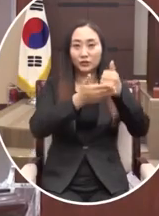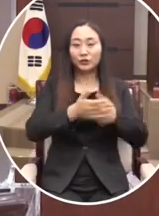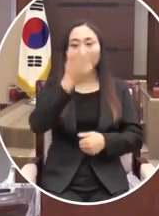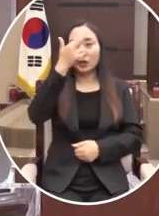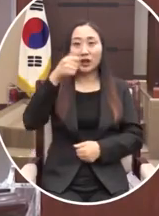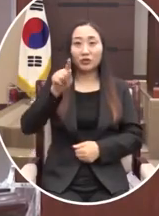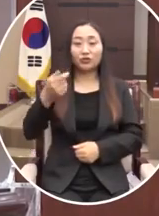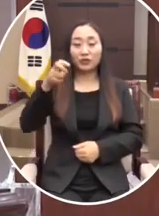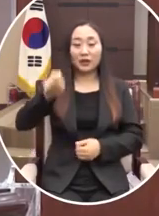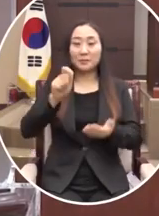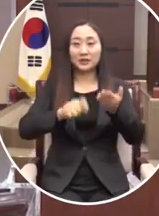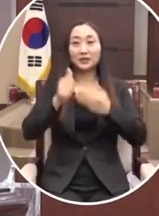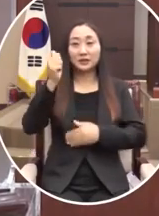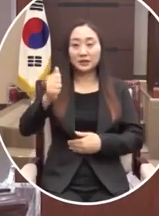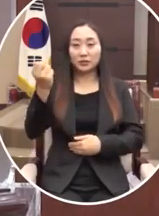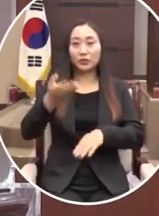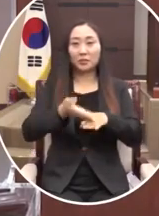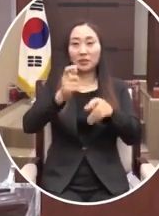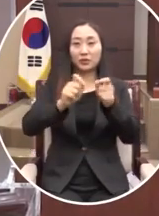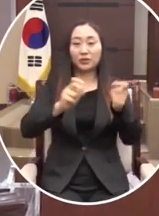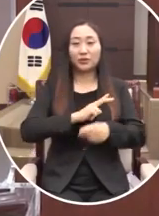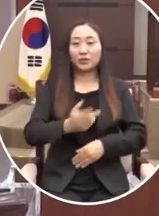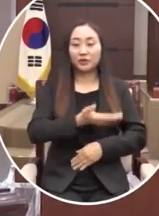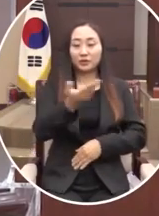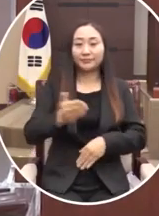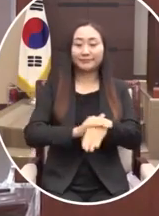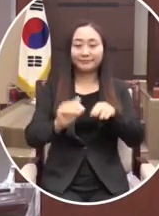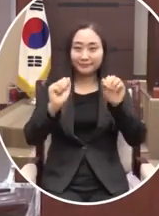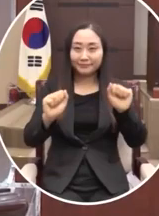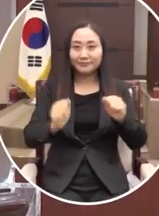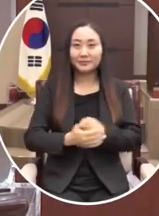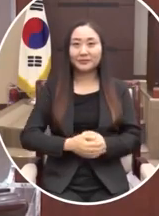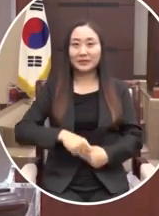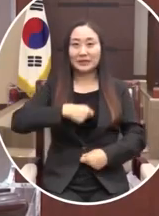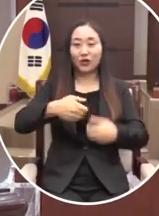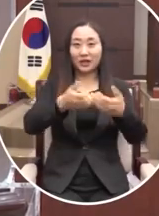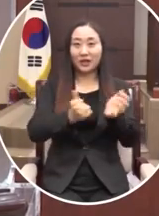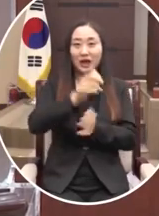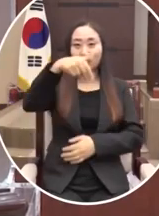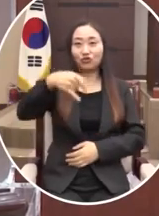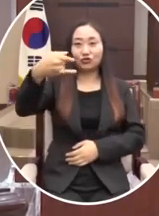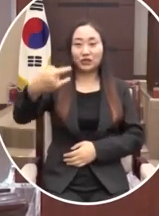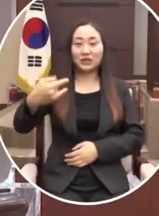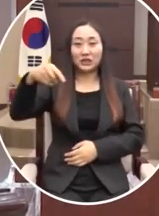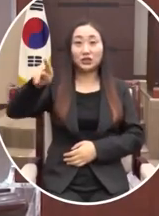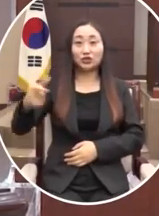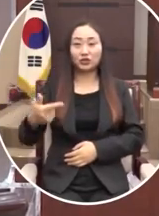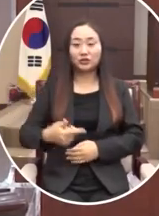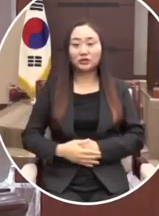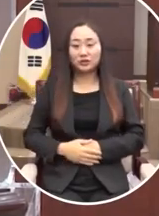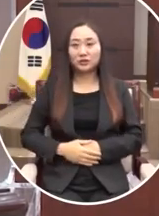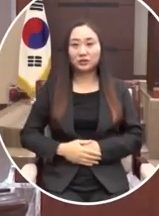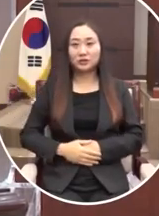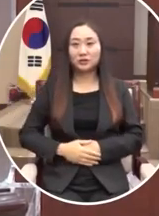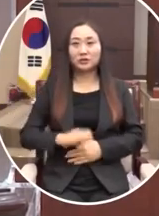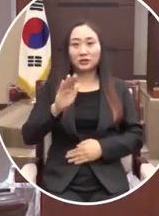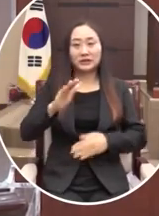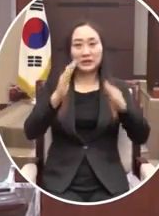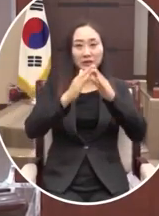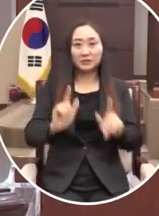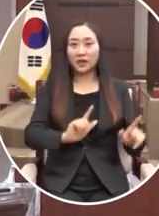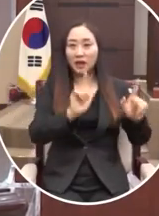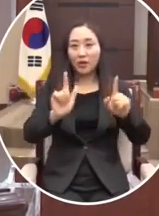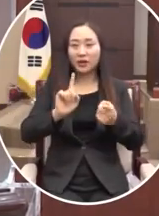존경하는 최연남 의장님, 선배 동료 의원 여러분, 안녕하십니까? 정의당 주기준입니다. 주거